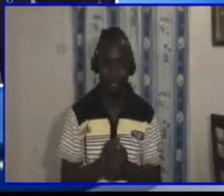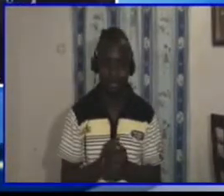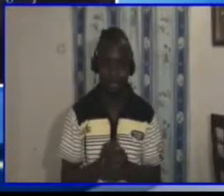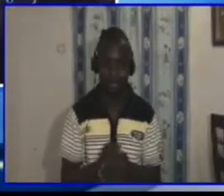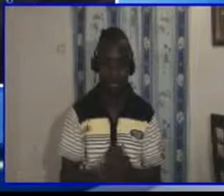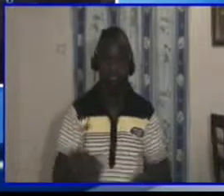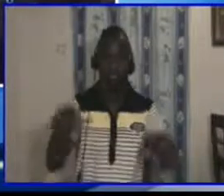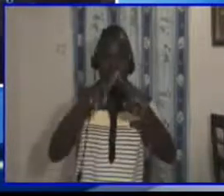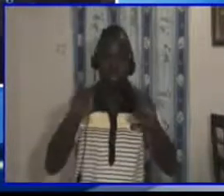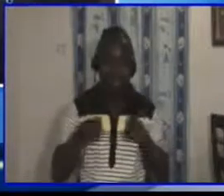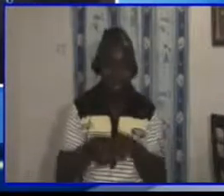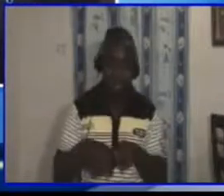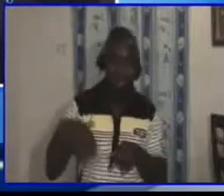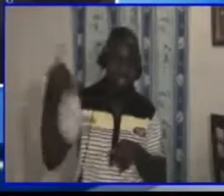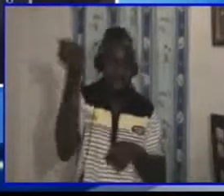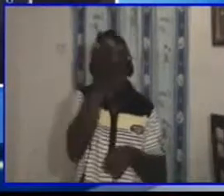prana